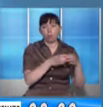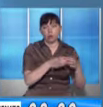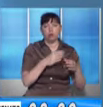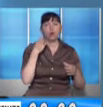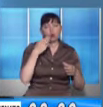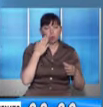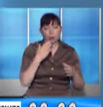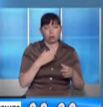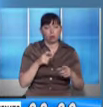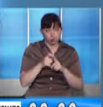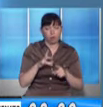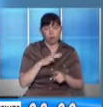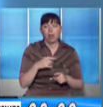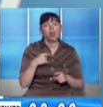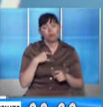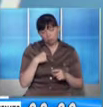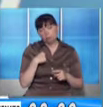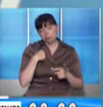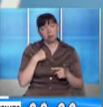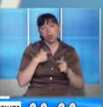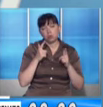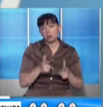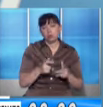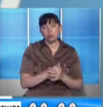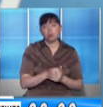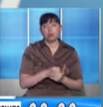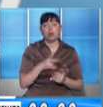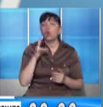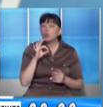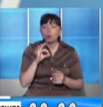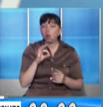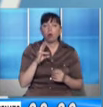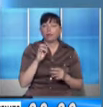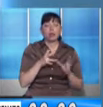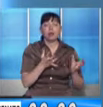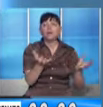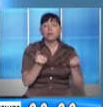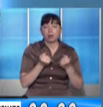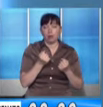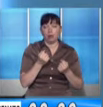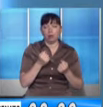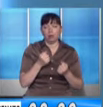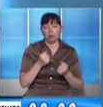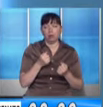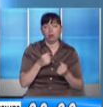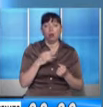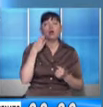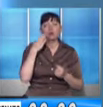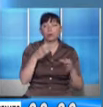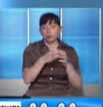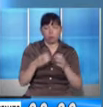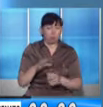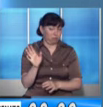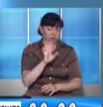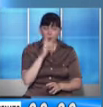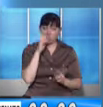de această idee. Dar în același timp nu a coagulat în jurul său partidele unioniste, Nu este adevărat. Chiar ieri